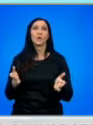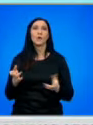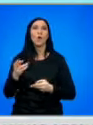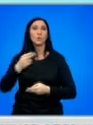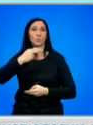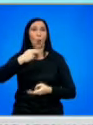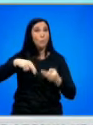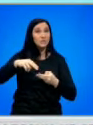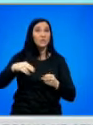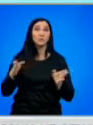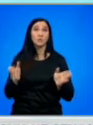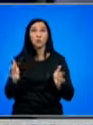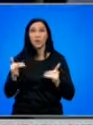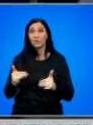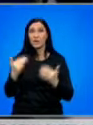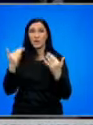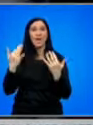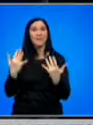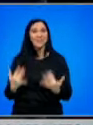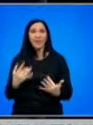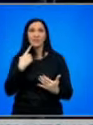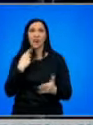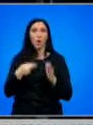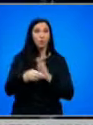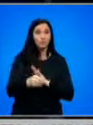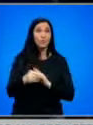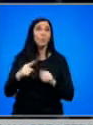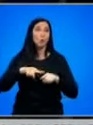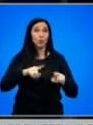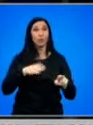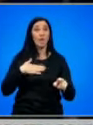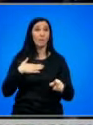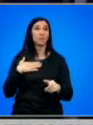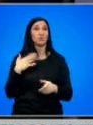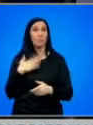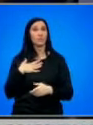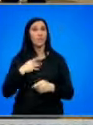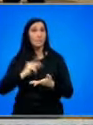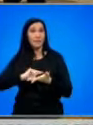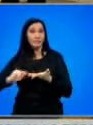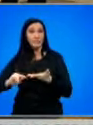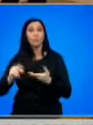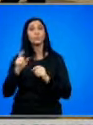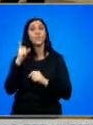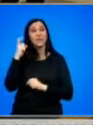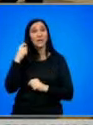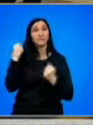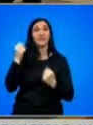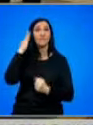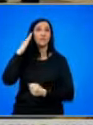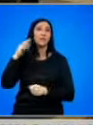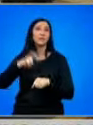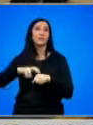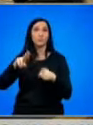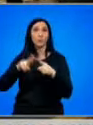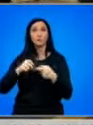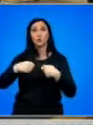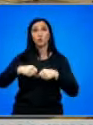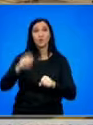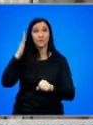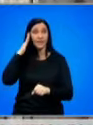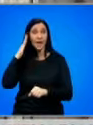корупция. Проверката на комисията беше образувана по сигнали, включително и на бившия заместник здравен министър Димитър Петров за нарушение от страна на екипа на